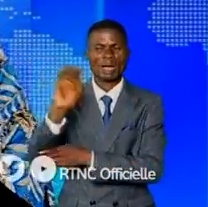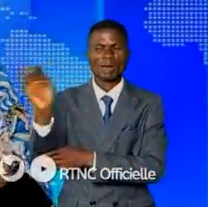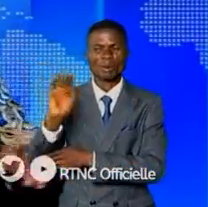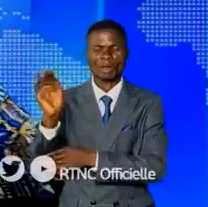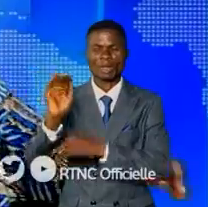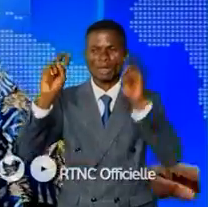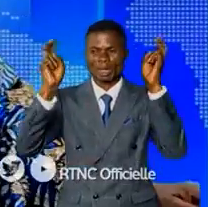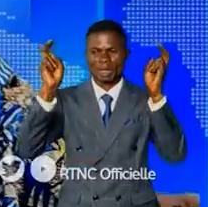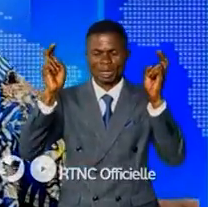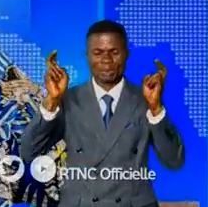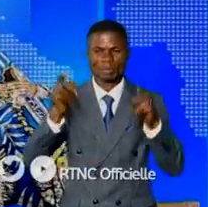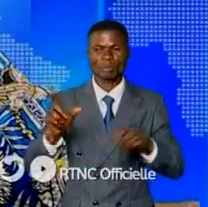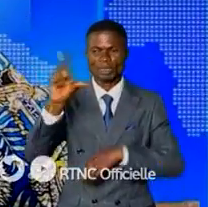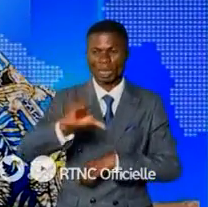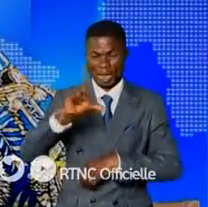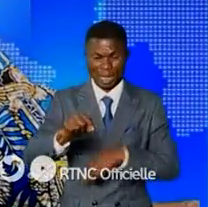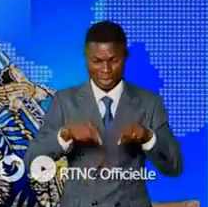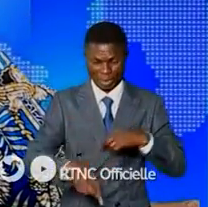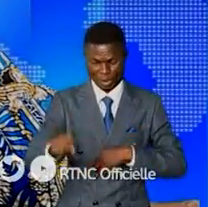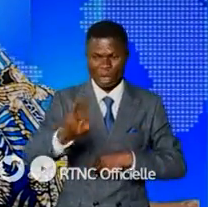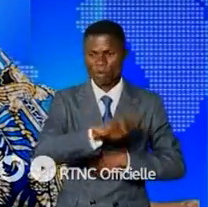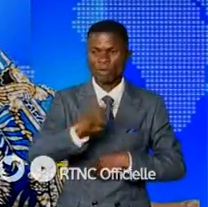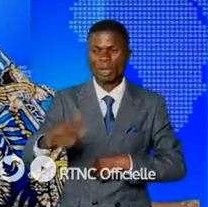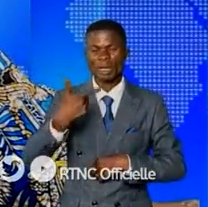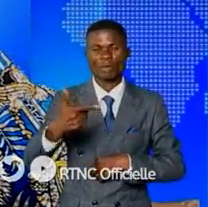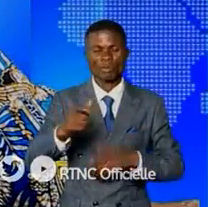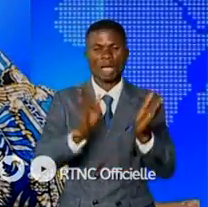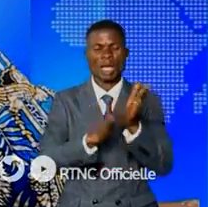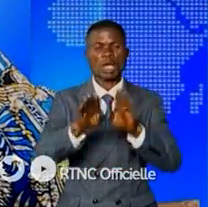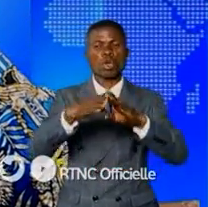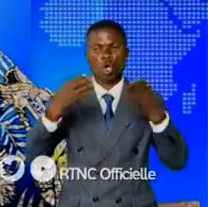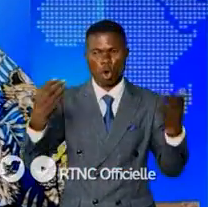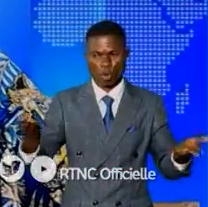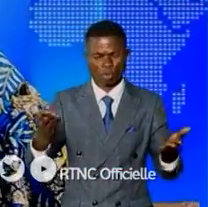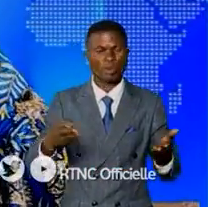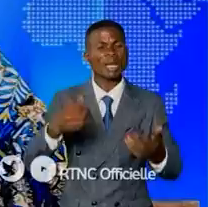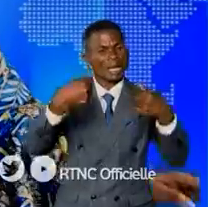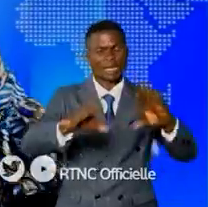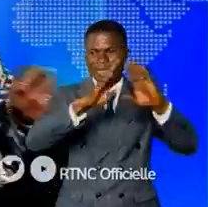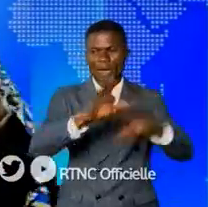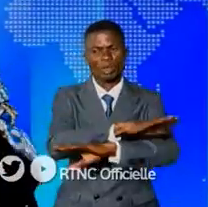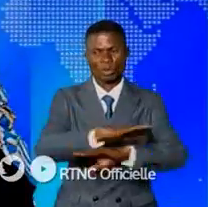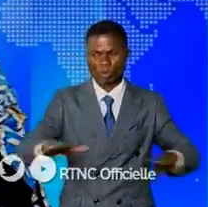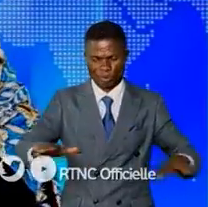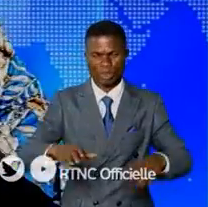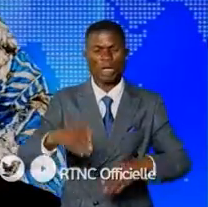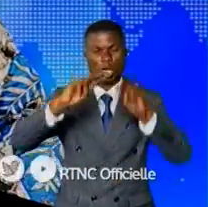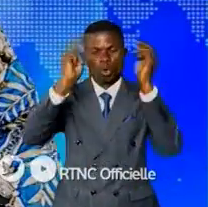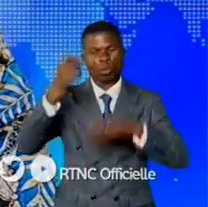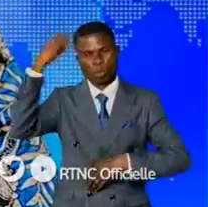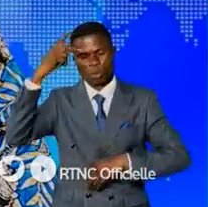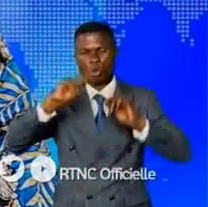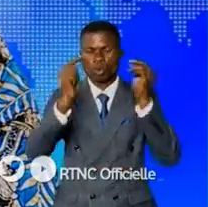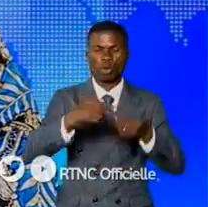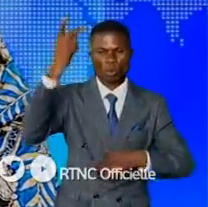principaux titres depuis ce lundi 22 février 2021 de consultation pour la formation du gouvernement, partis politiques,